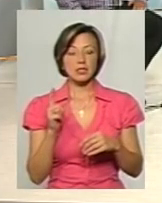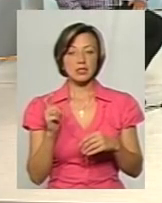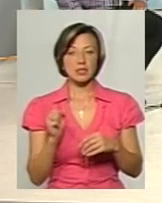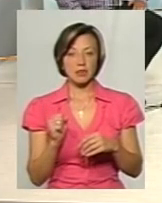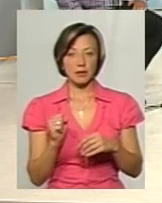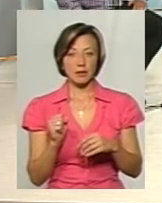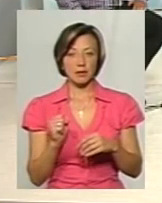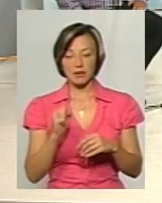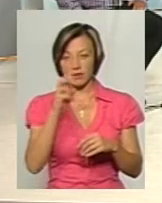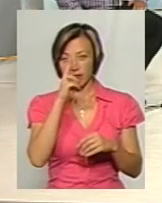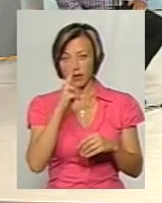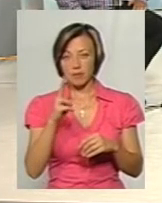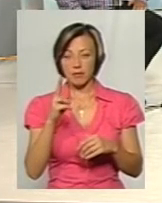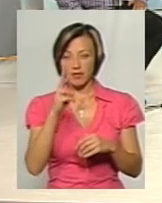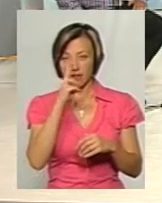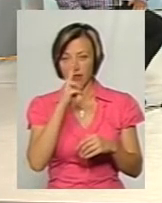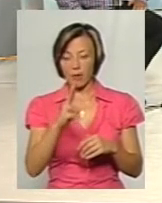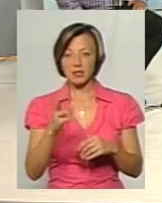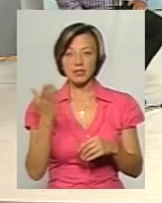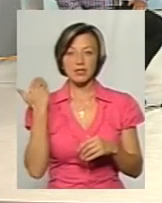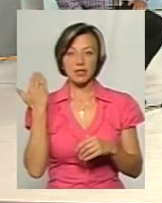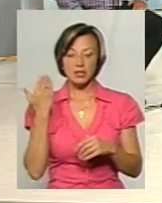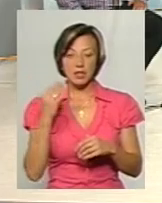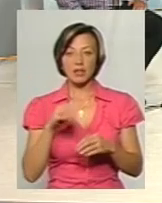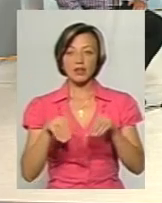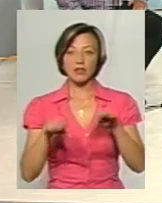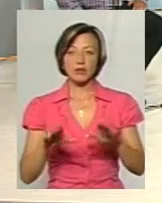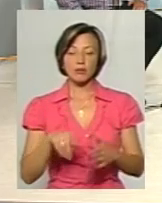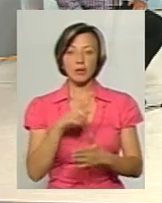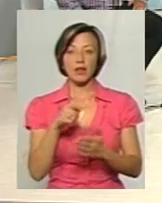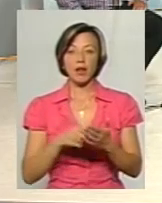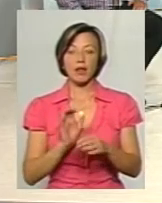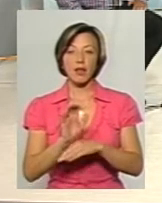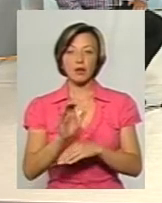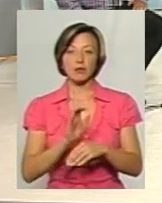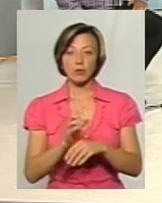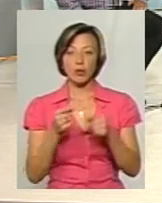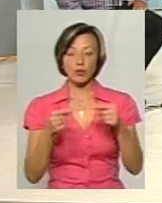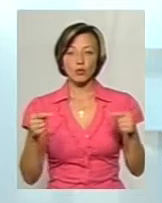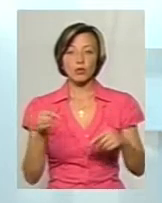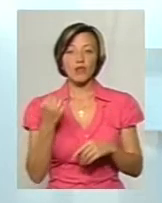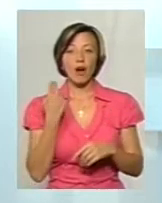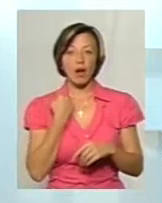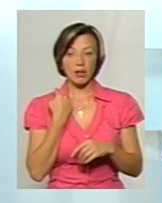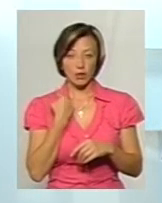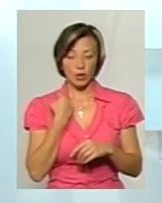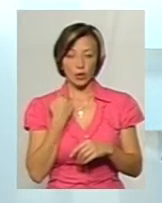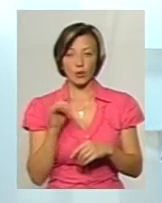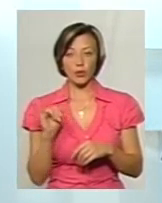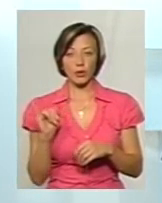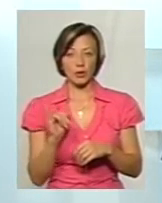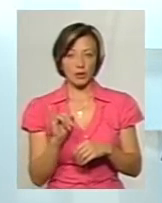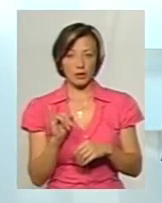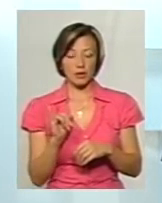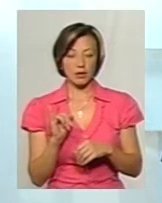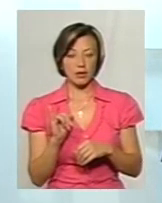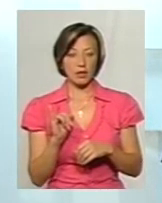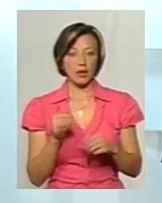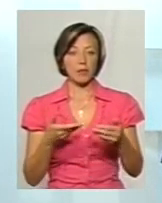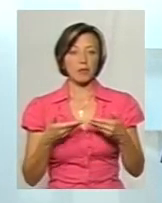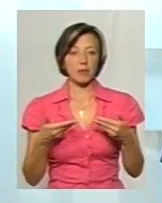буквально 2 місяці назад вирішувалось питання про експорт продукції в Англію. Uh-huh. І